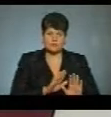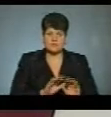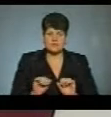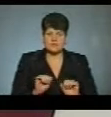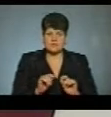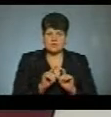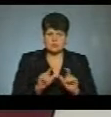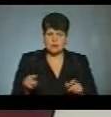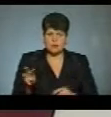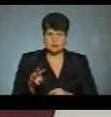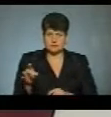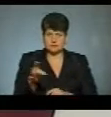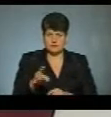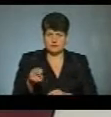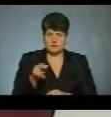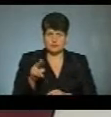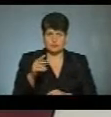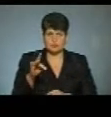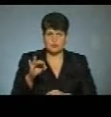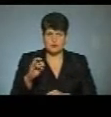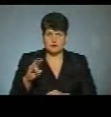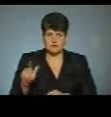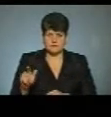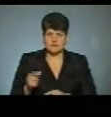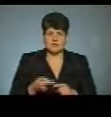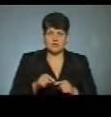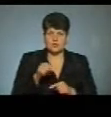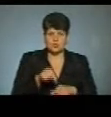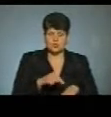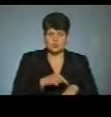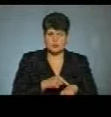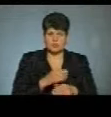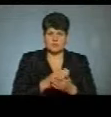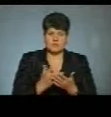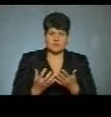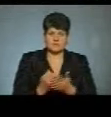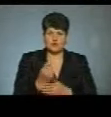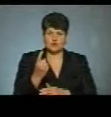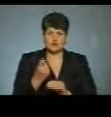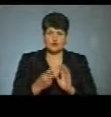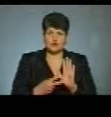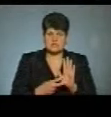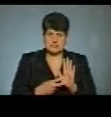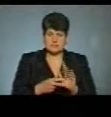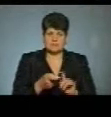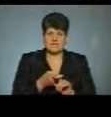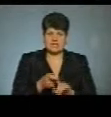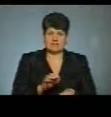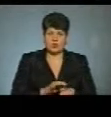коронавірусом Монастирищини Павло Дронь. На цю годину маємо виявлено 107